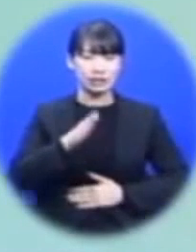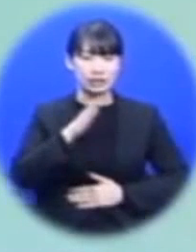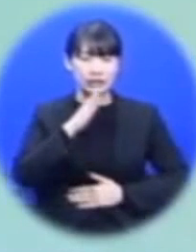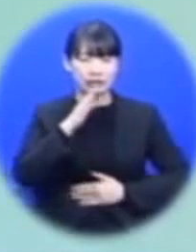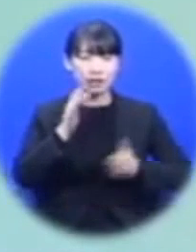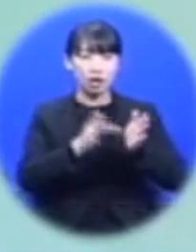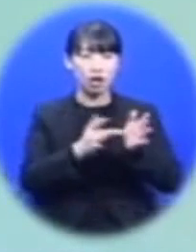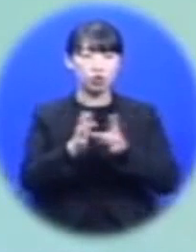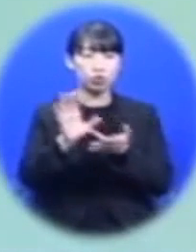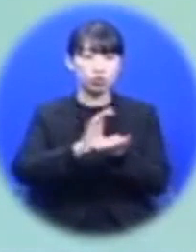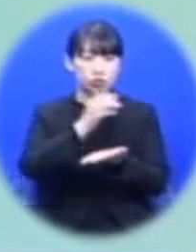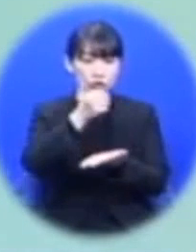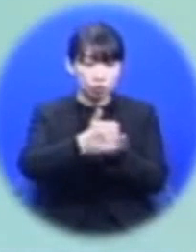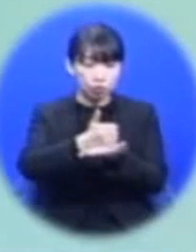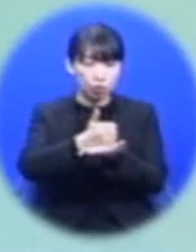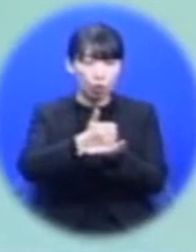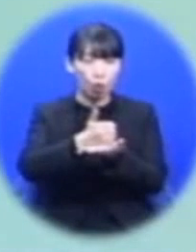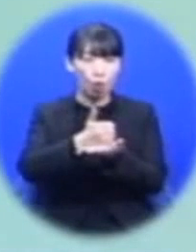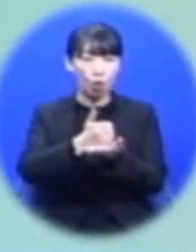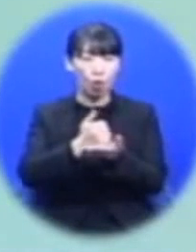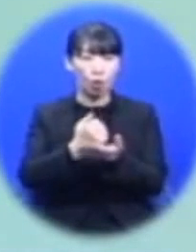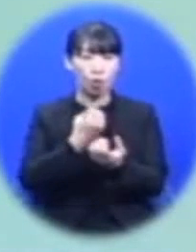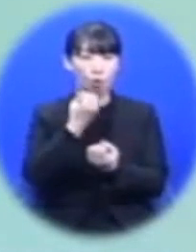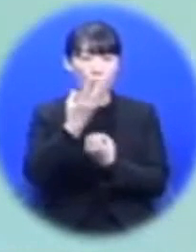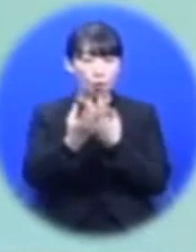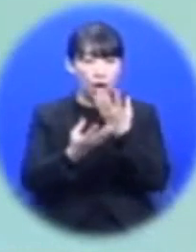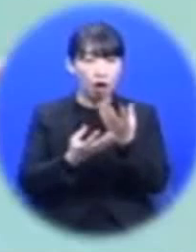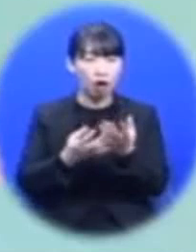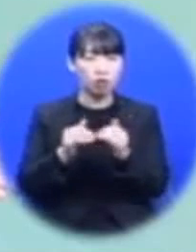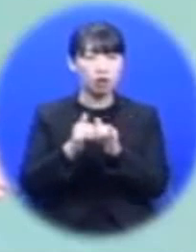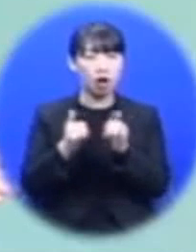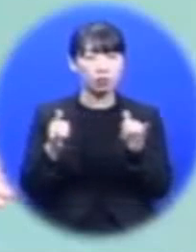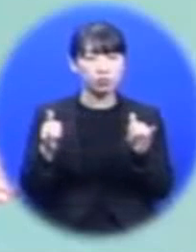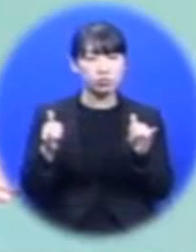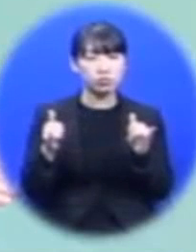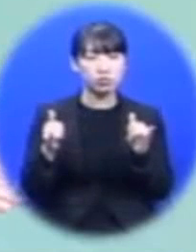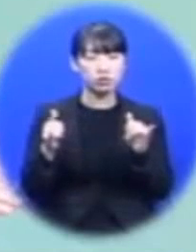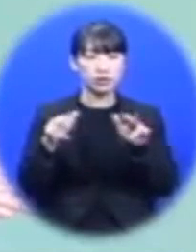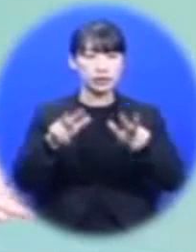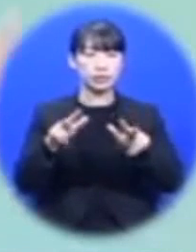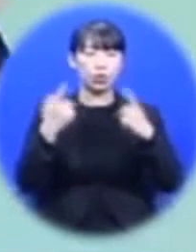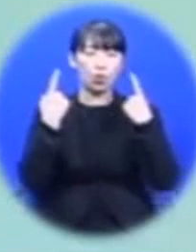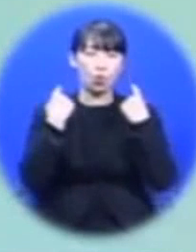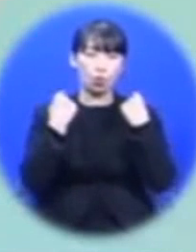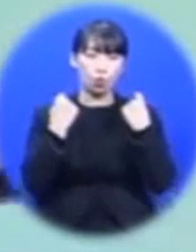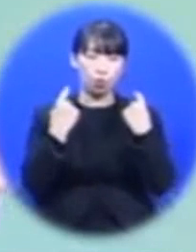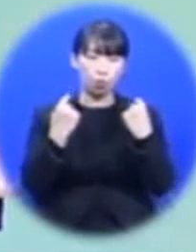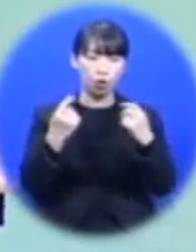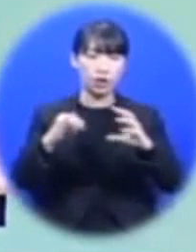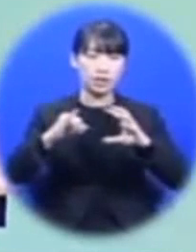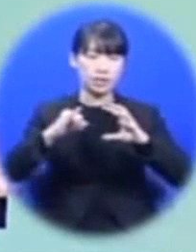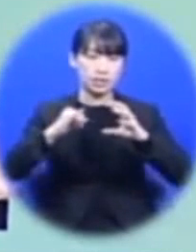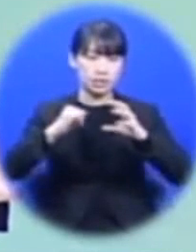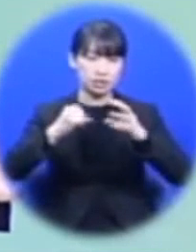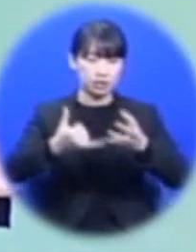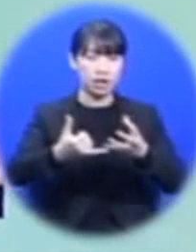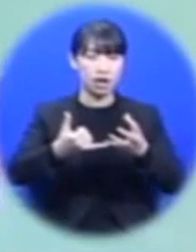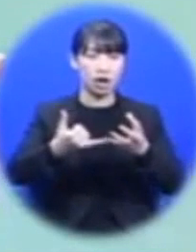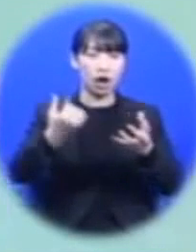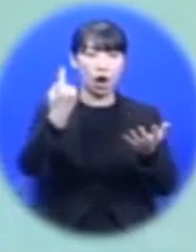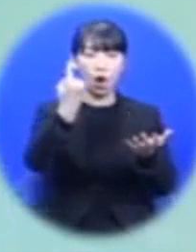말이 뭔지를 알고 고백하는 사람 은 지금도 역시 변함없이 세상이 감당할 수 없는